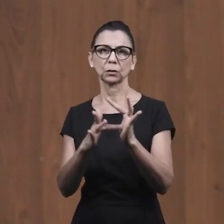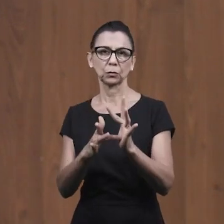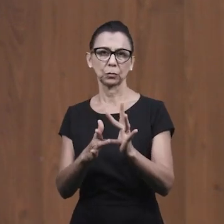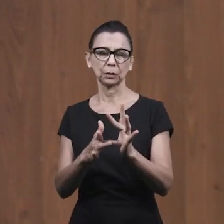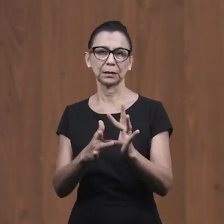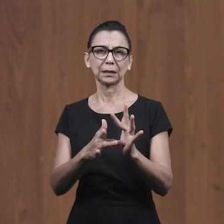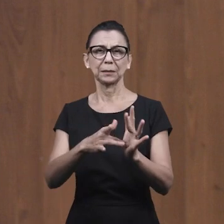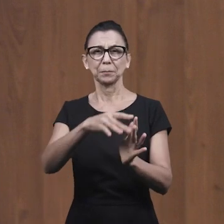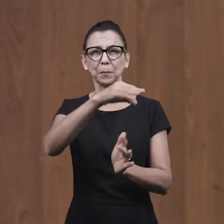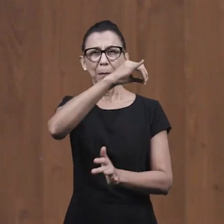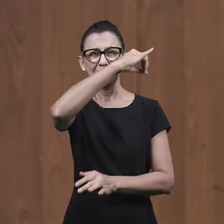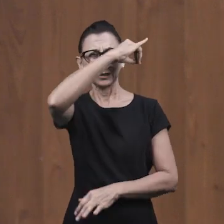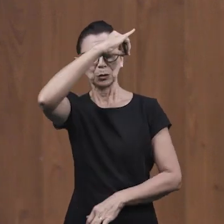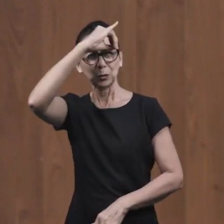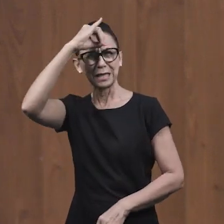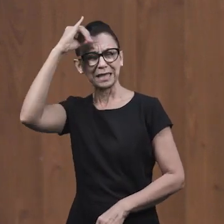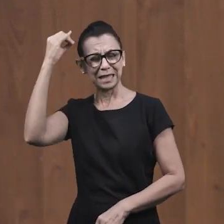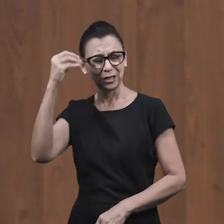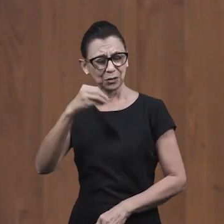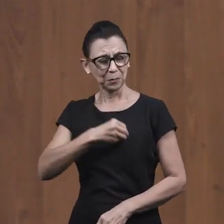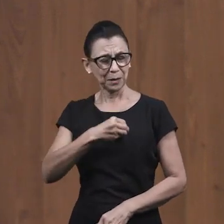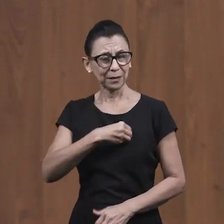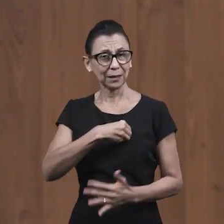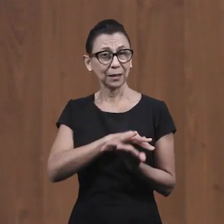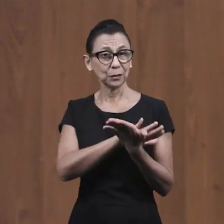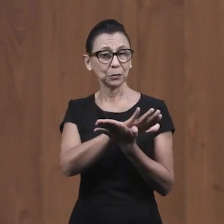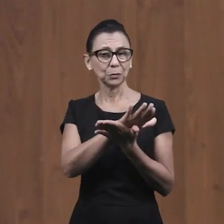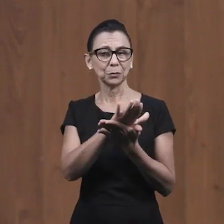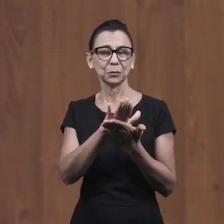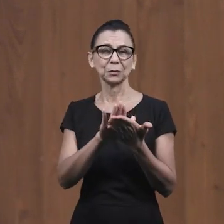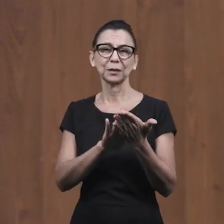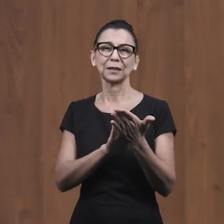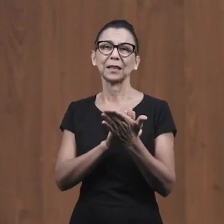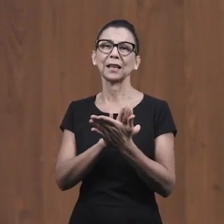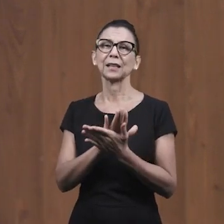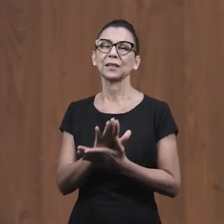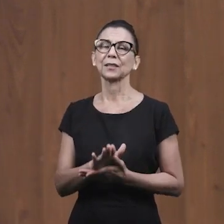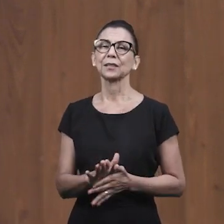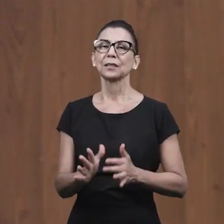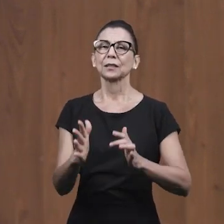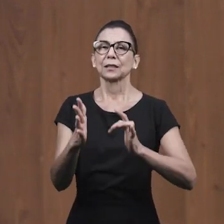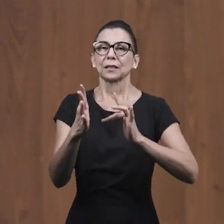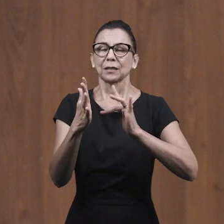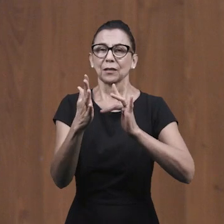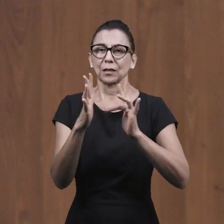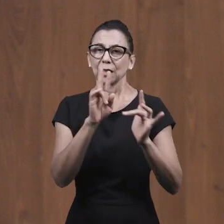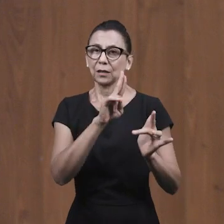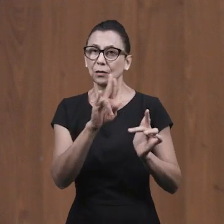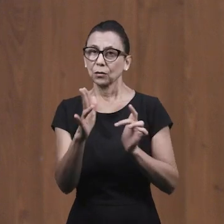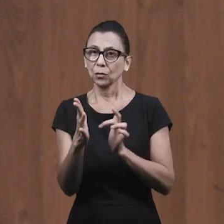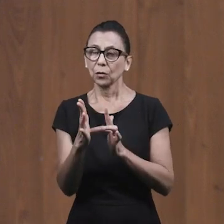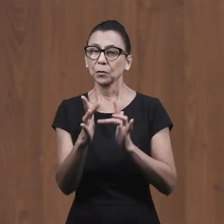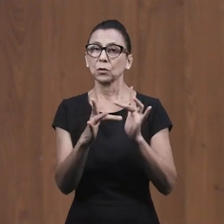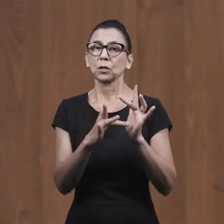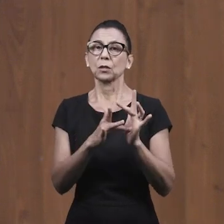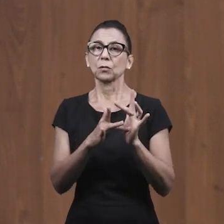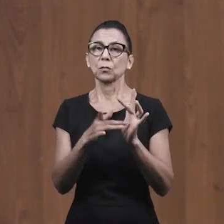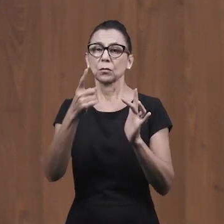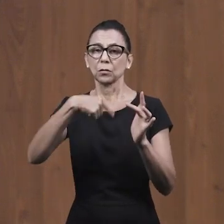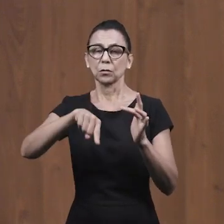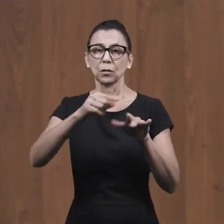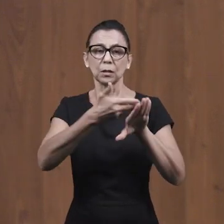le péché pour nous. C'est à travers Jésus et de son Esprit Saint que nous